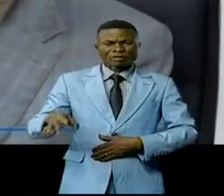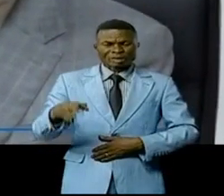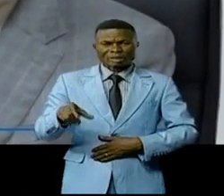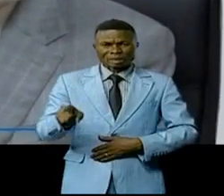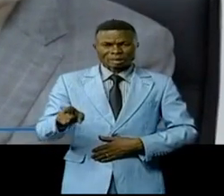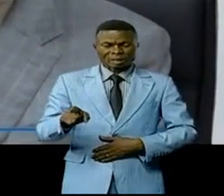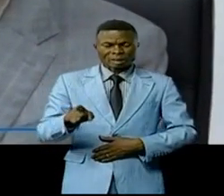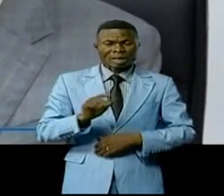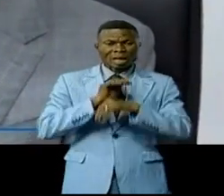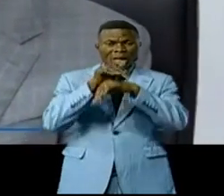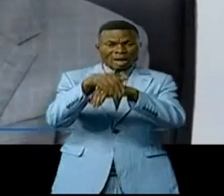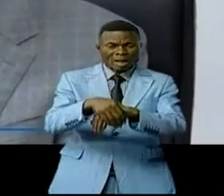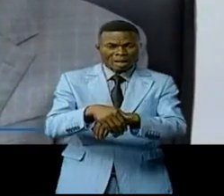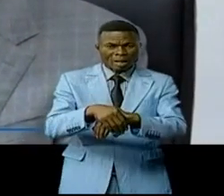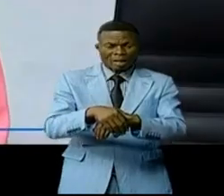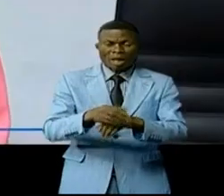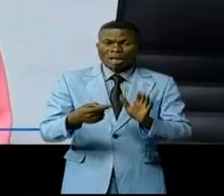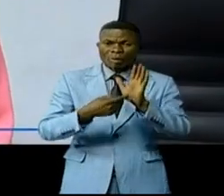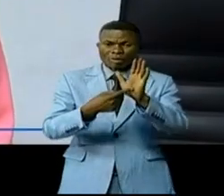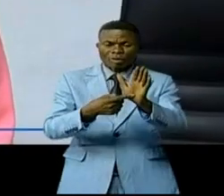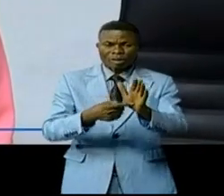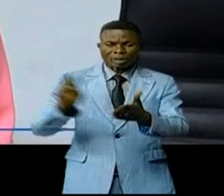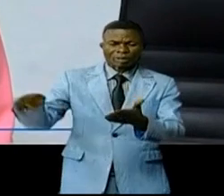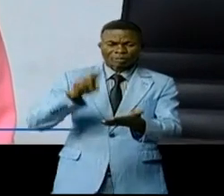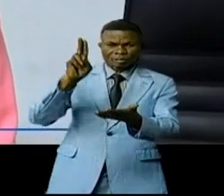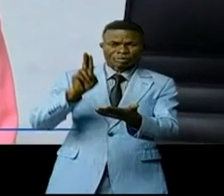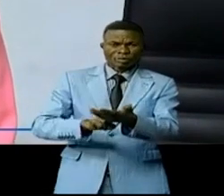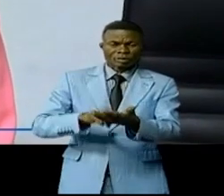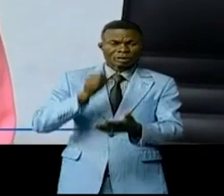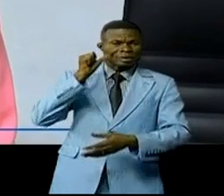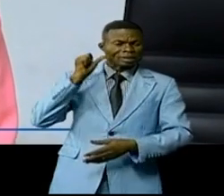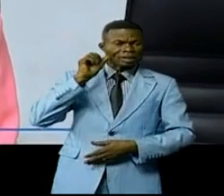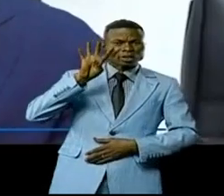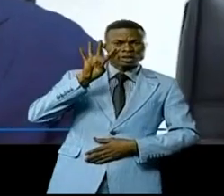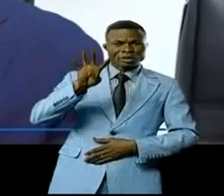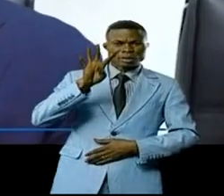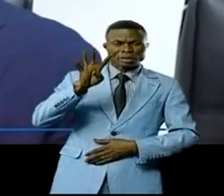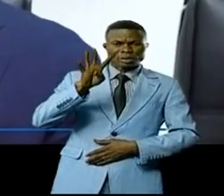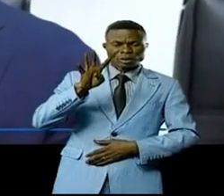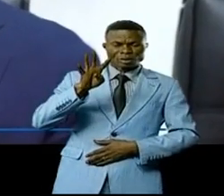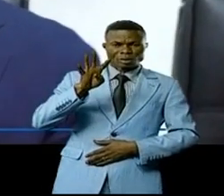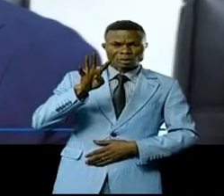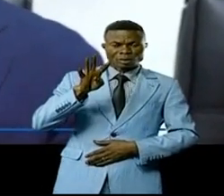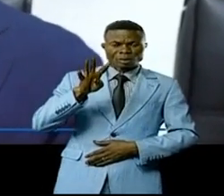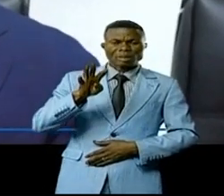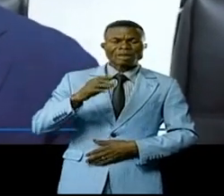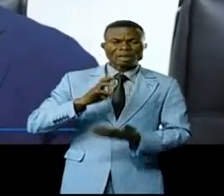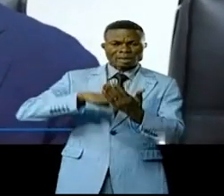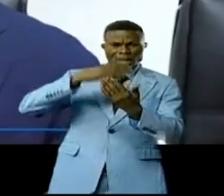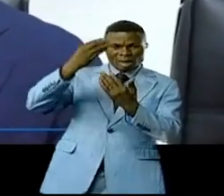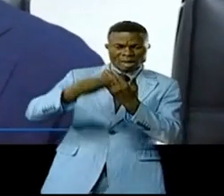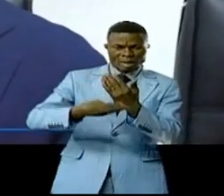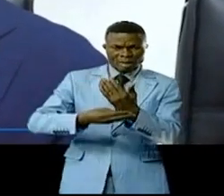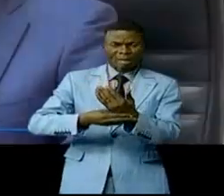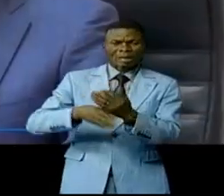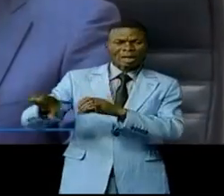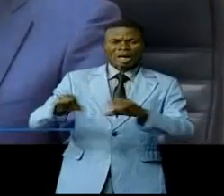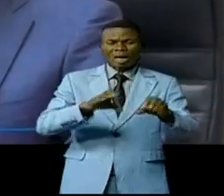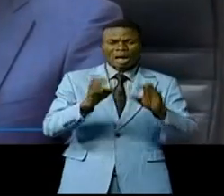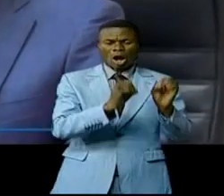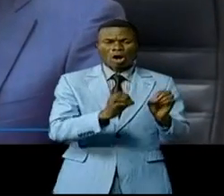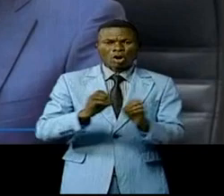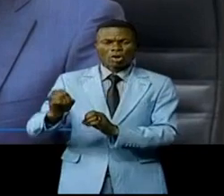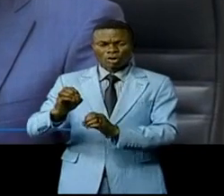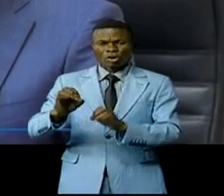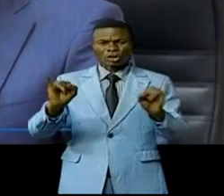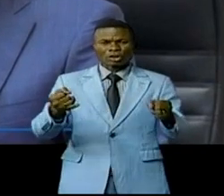Cet engagement a été marqué par la signature hier jeudi de l'avenant au calendrier des charges de l'organisation de